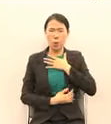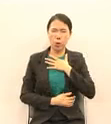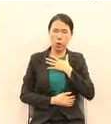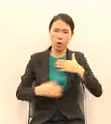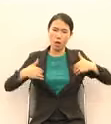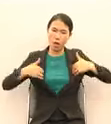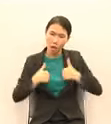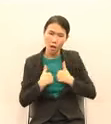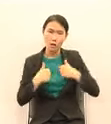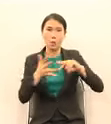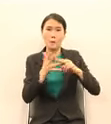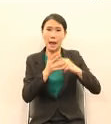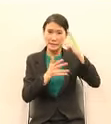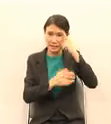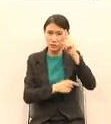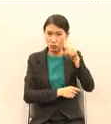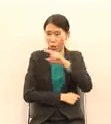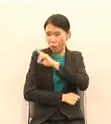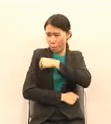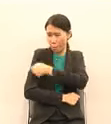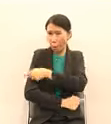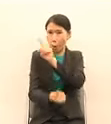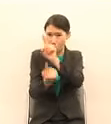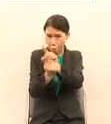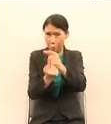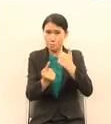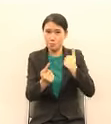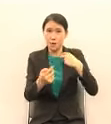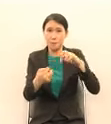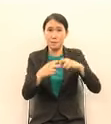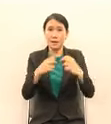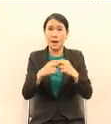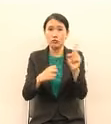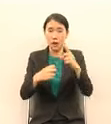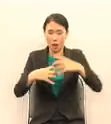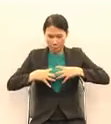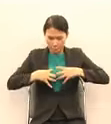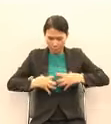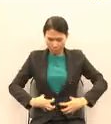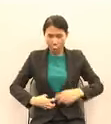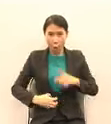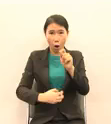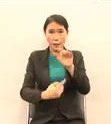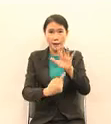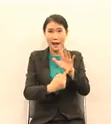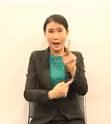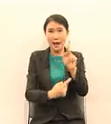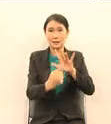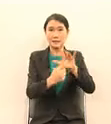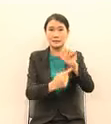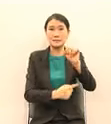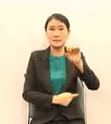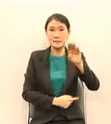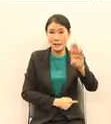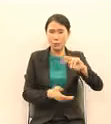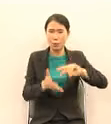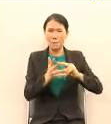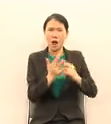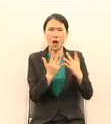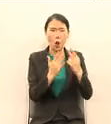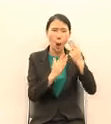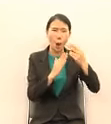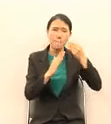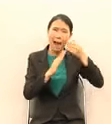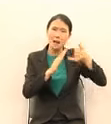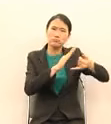เป็นอาการเข้าเป็นลักษณะของปอดอักเสบซึ่งไม่ควรจะรอแล้วควรจะมาที่โรงพยาบาลทันที อาจารย์หนูเข้า